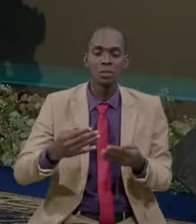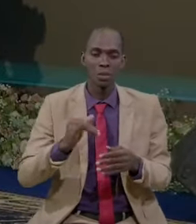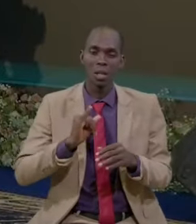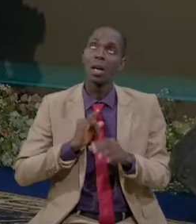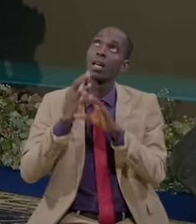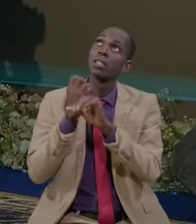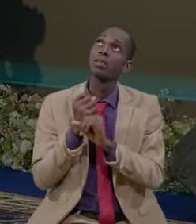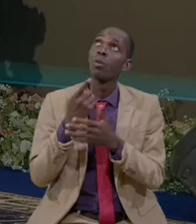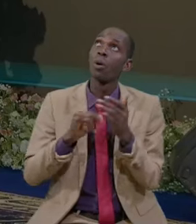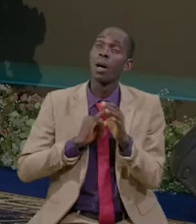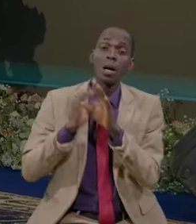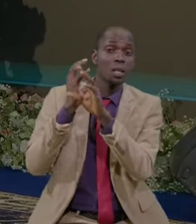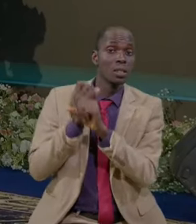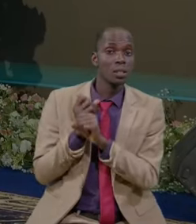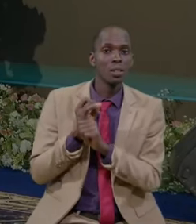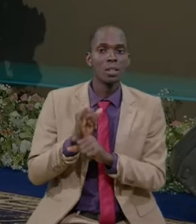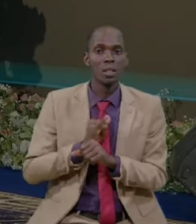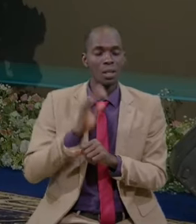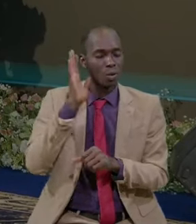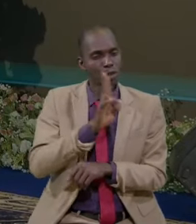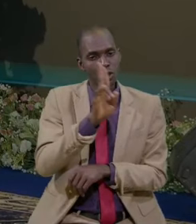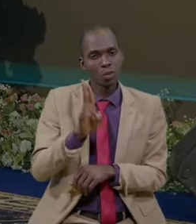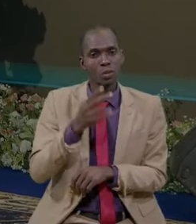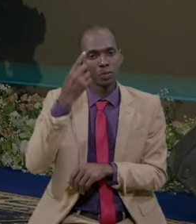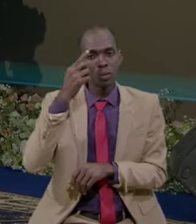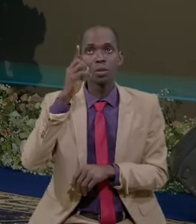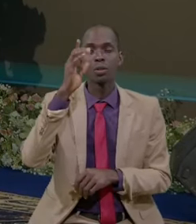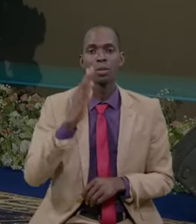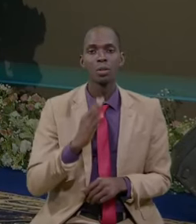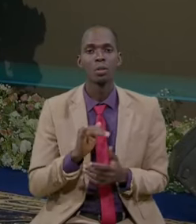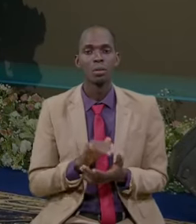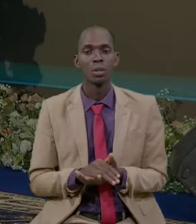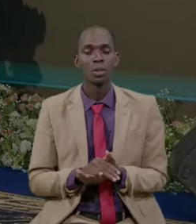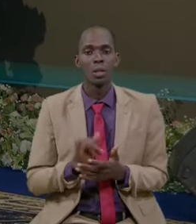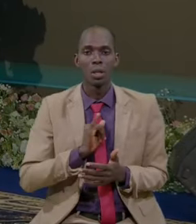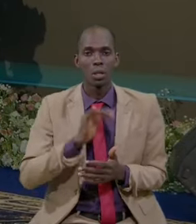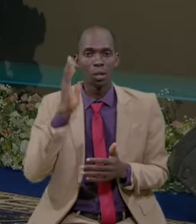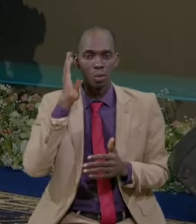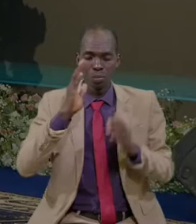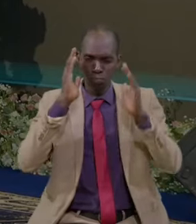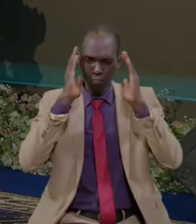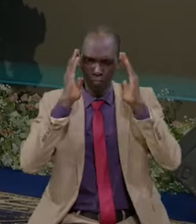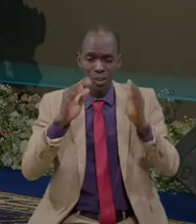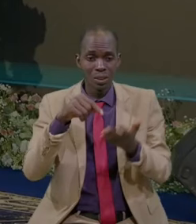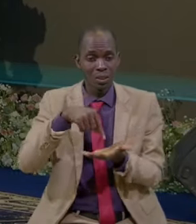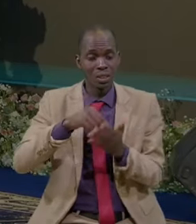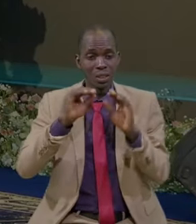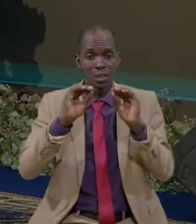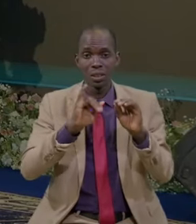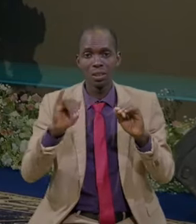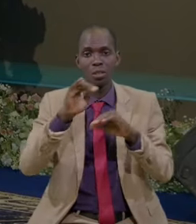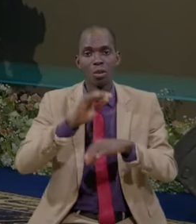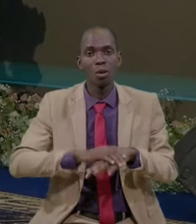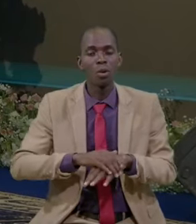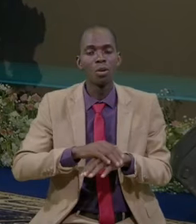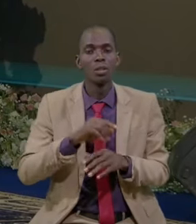reçois, je vais l'utiliser pour Dieu. Je vais me concentrer cette fois-ci sur